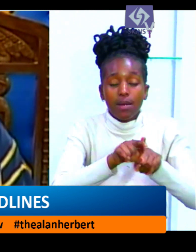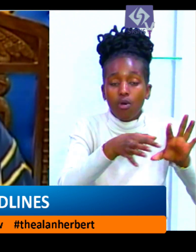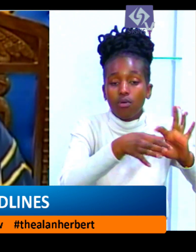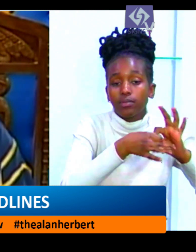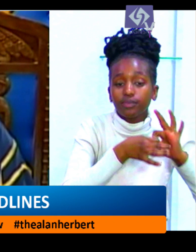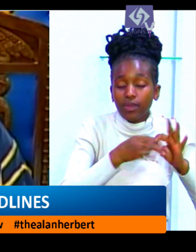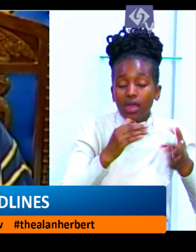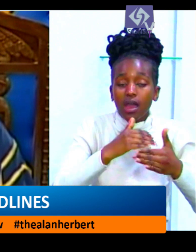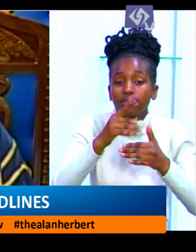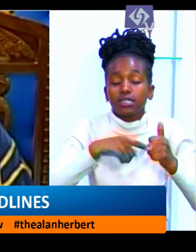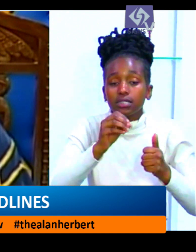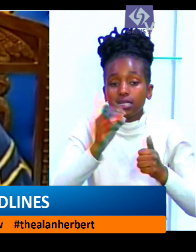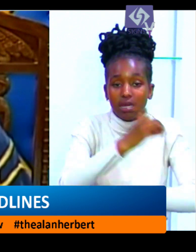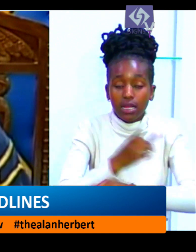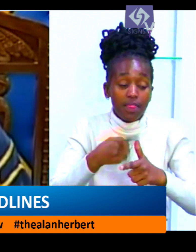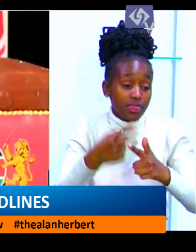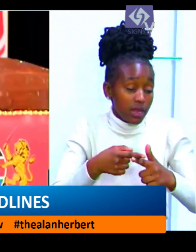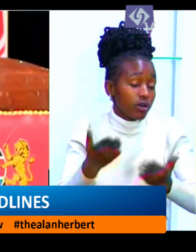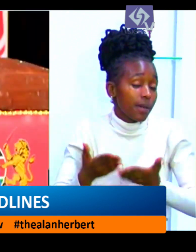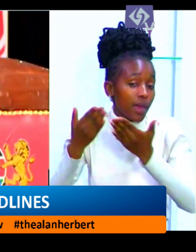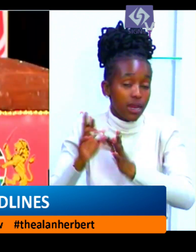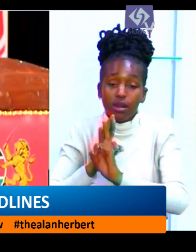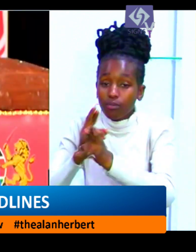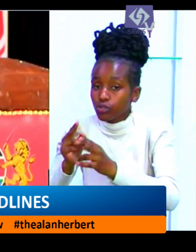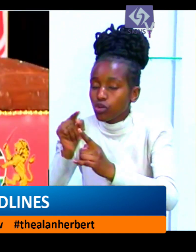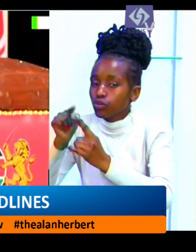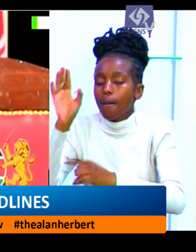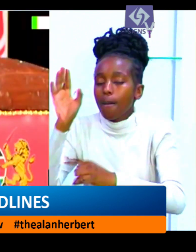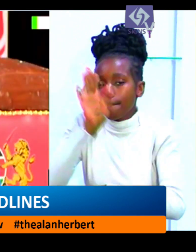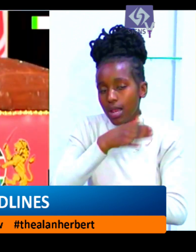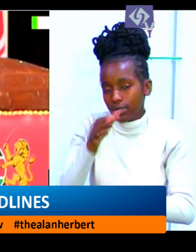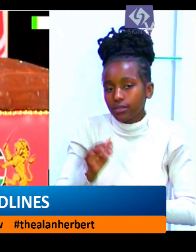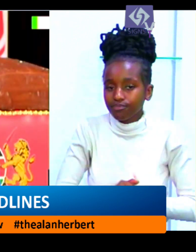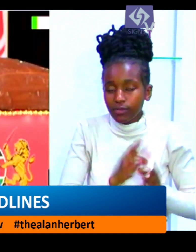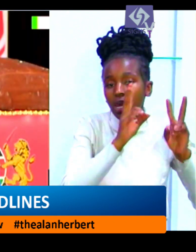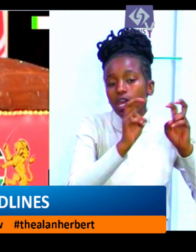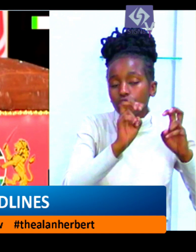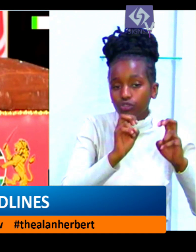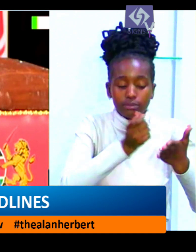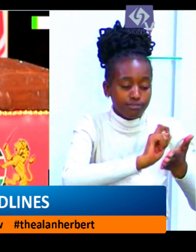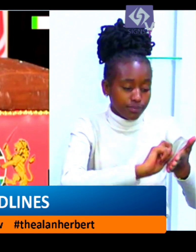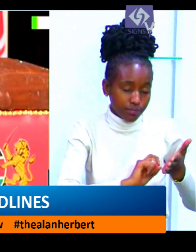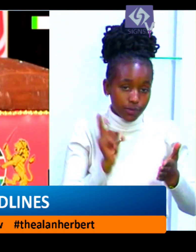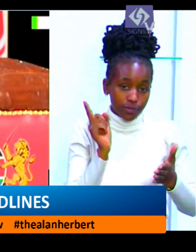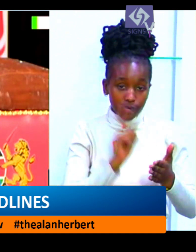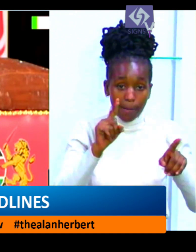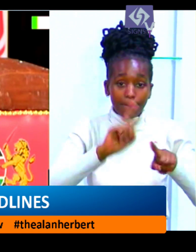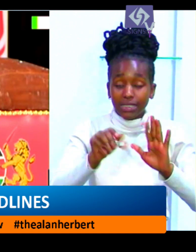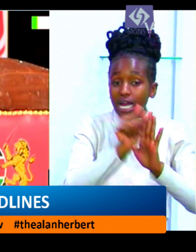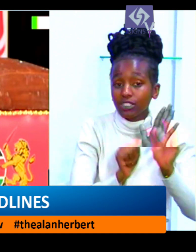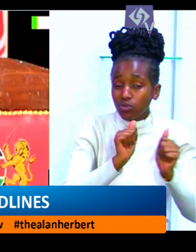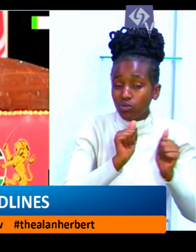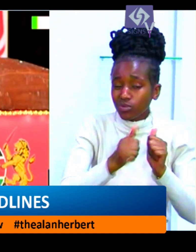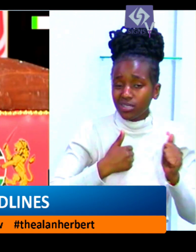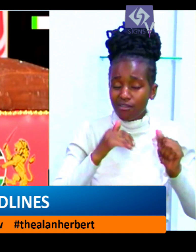tumeamua kuita joka denge memorial academy. Way from the president